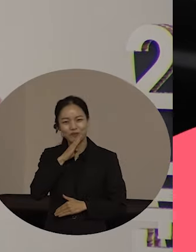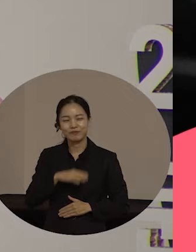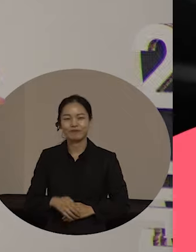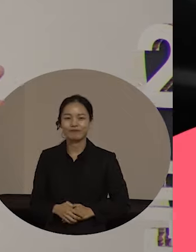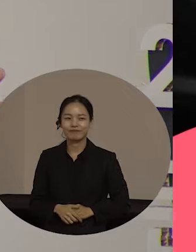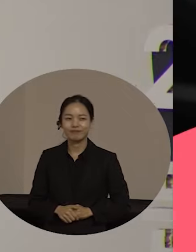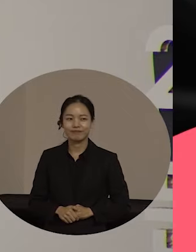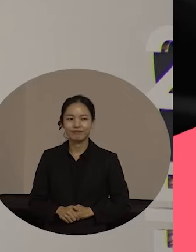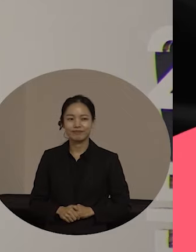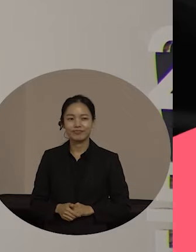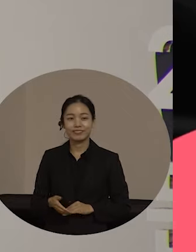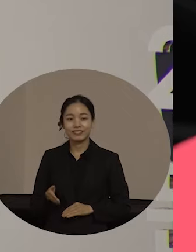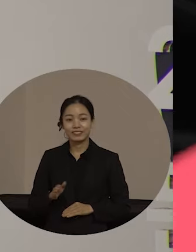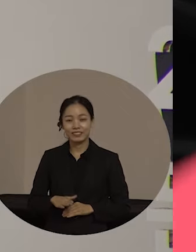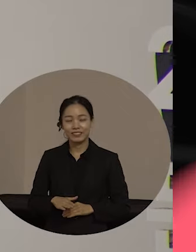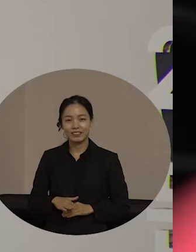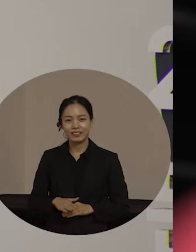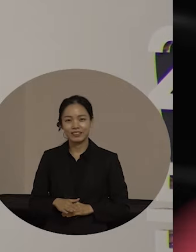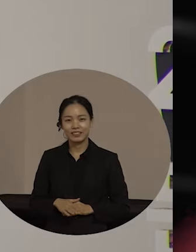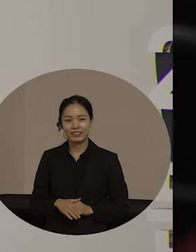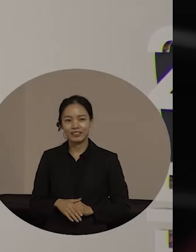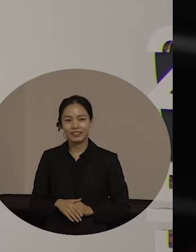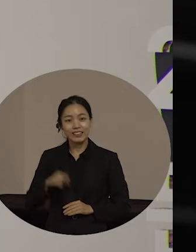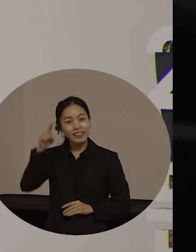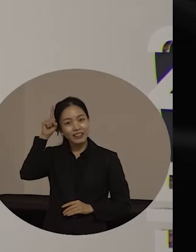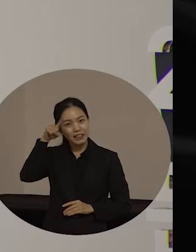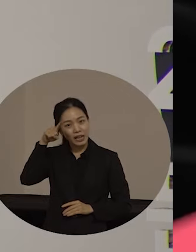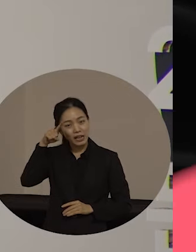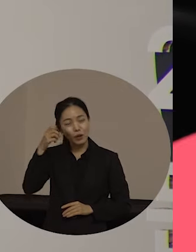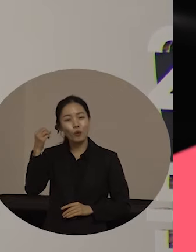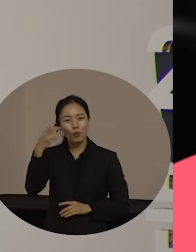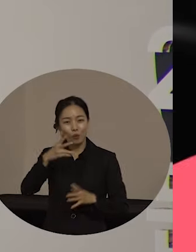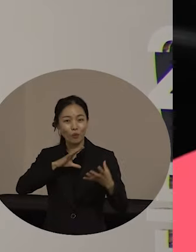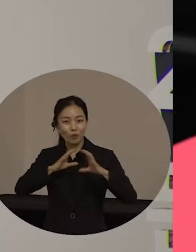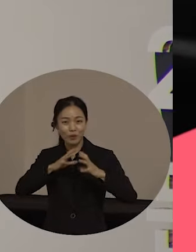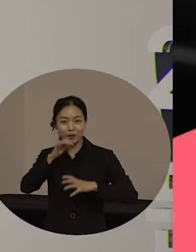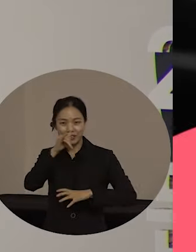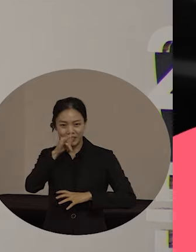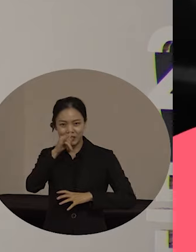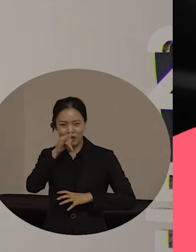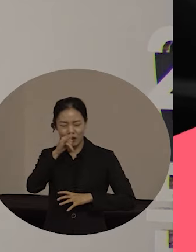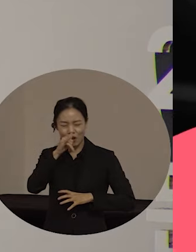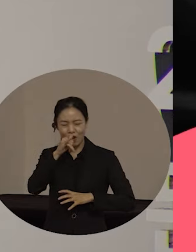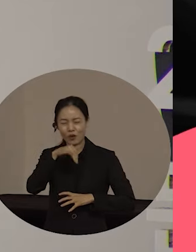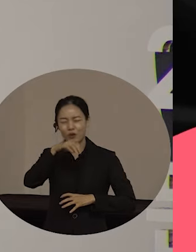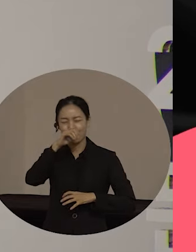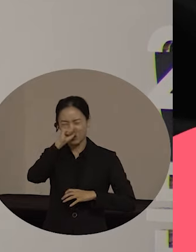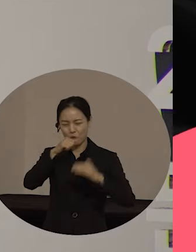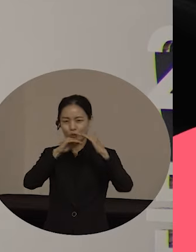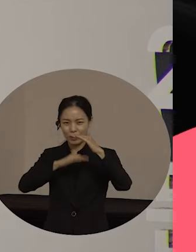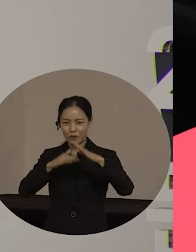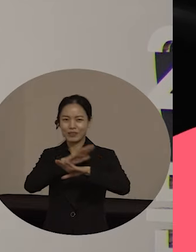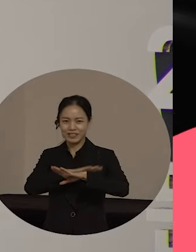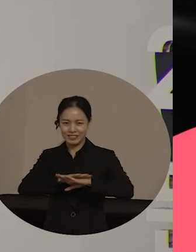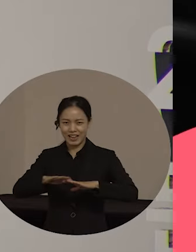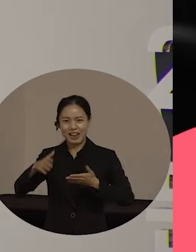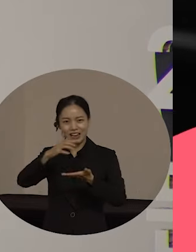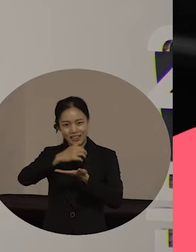분들이 또 내일 또 중요한 말씀들을 하시니까 내일도 또 좋은 그 세미나를 들을 수 있도록 또 기대를 하면서